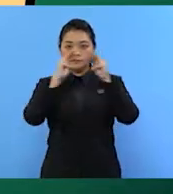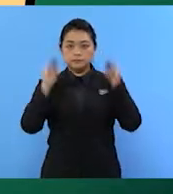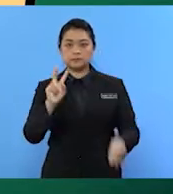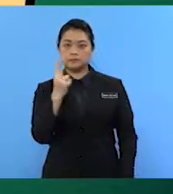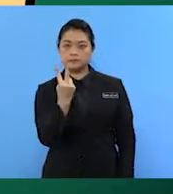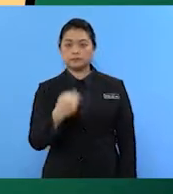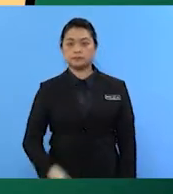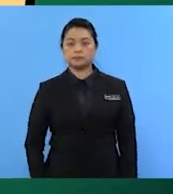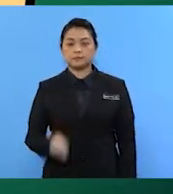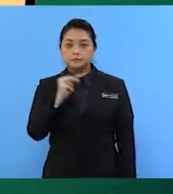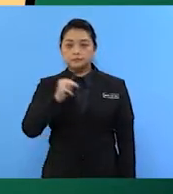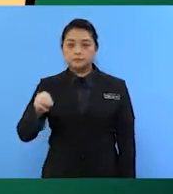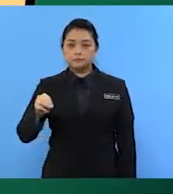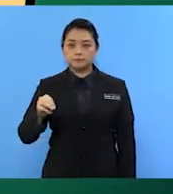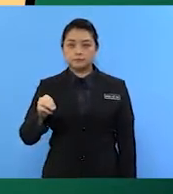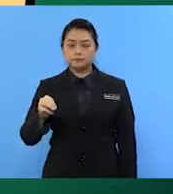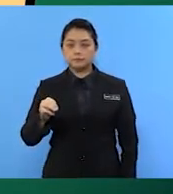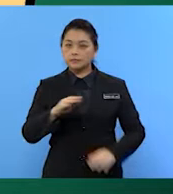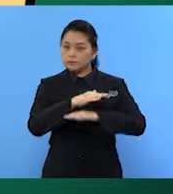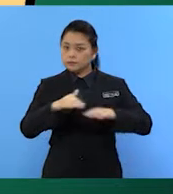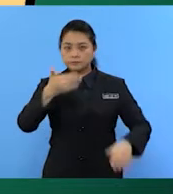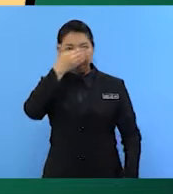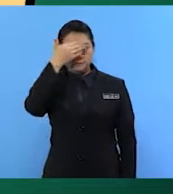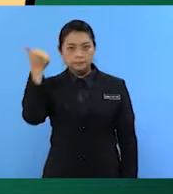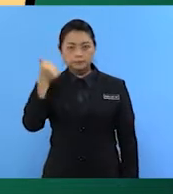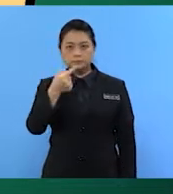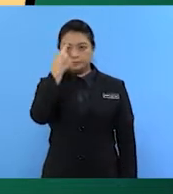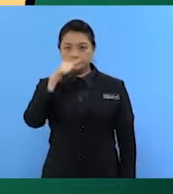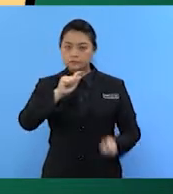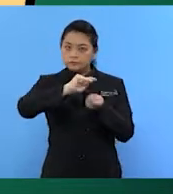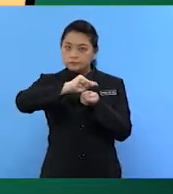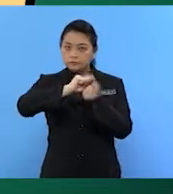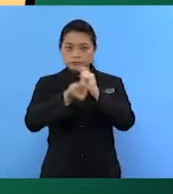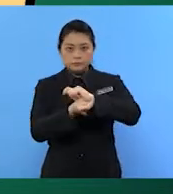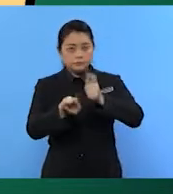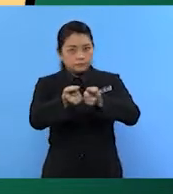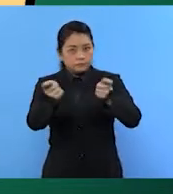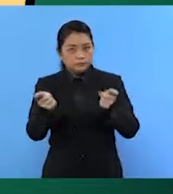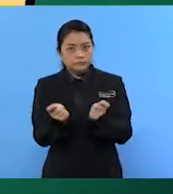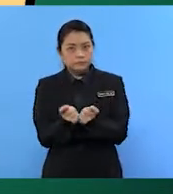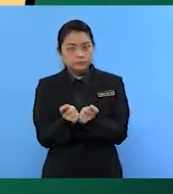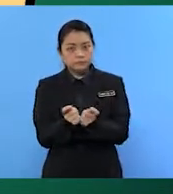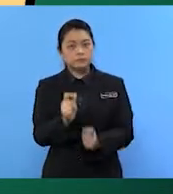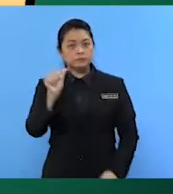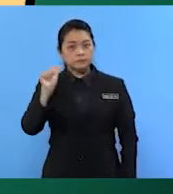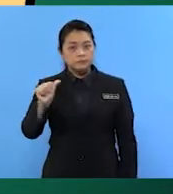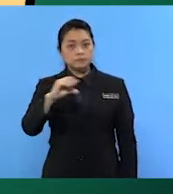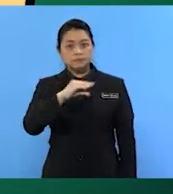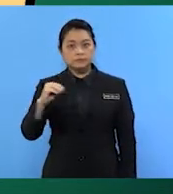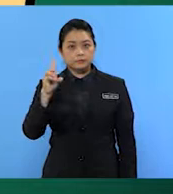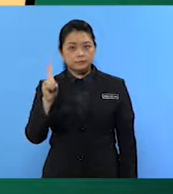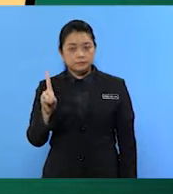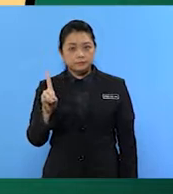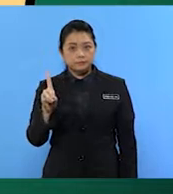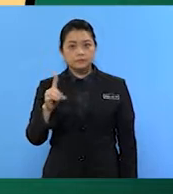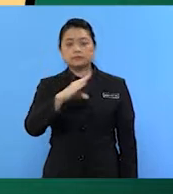songsang. Murid-murid, jangan lupa untuk menukar kedudukan A dan D